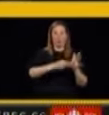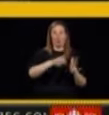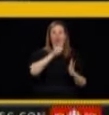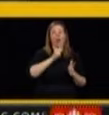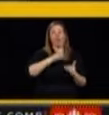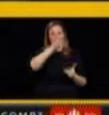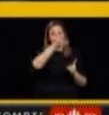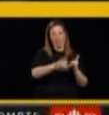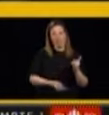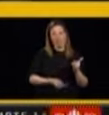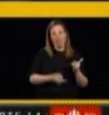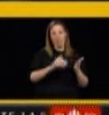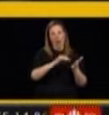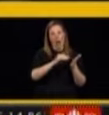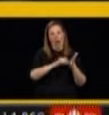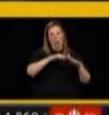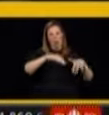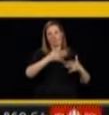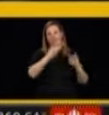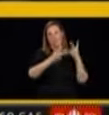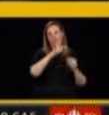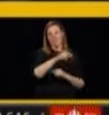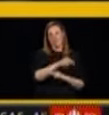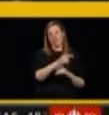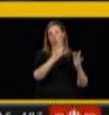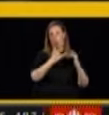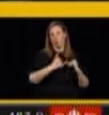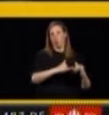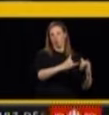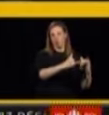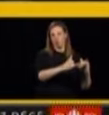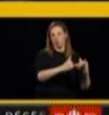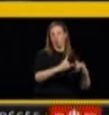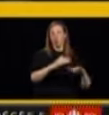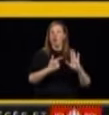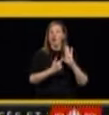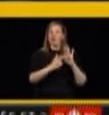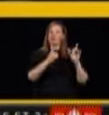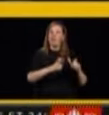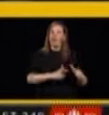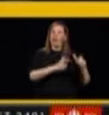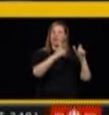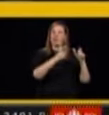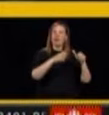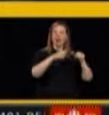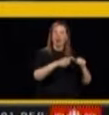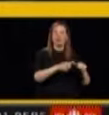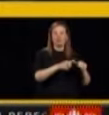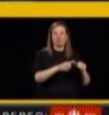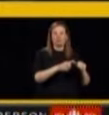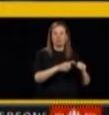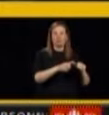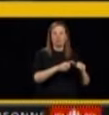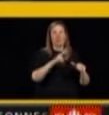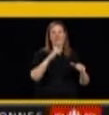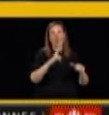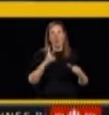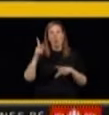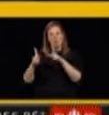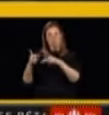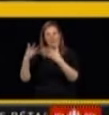Mais il y en a encore qui n'ont pas été visités dans les résidences autres que les CHSLD